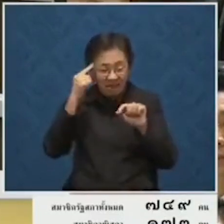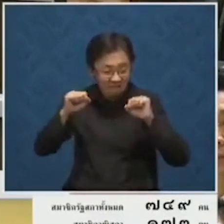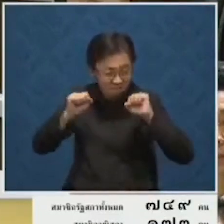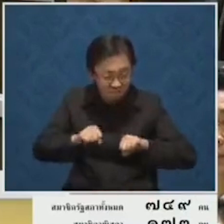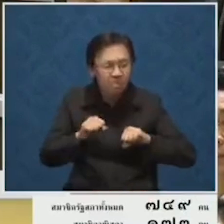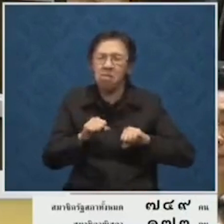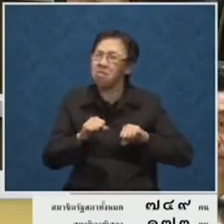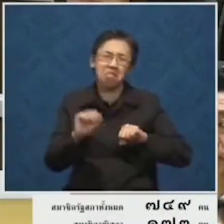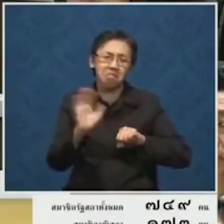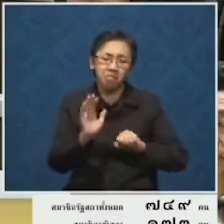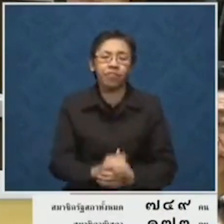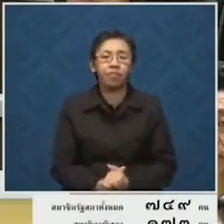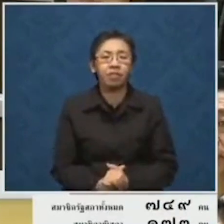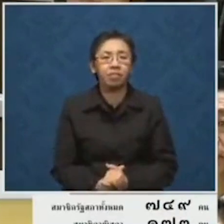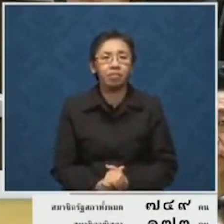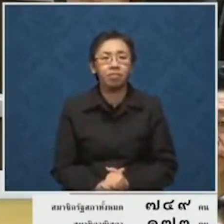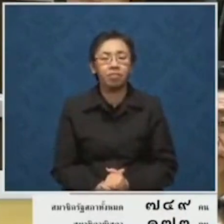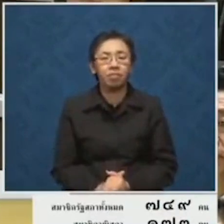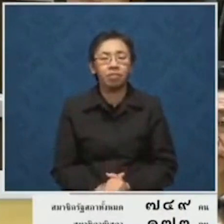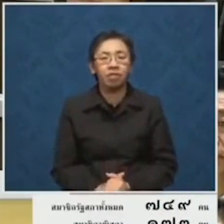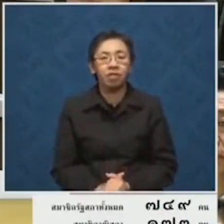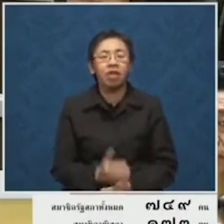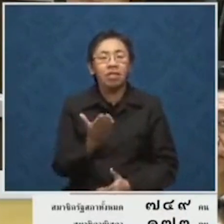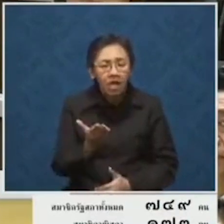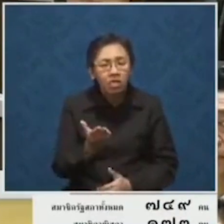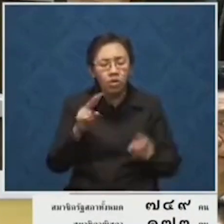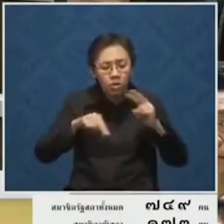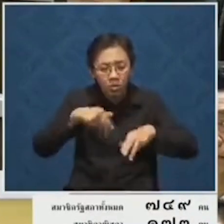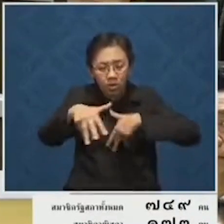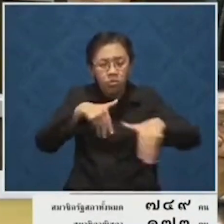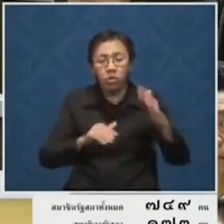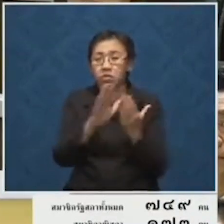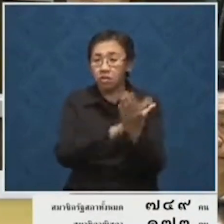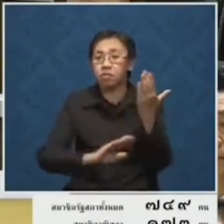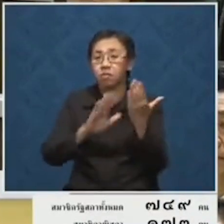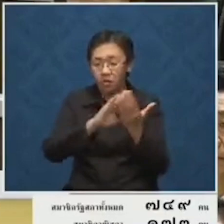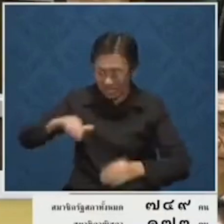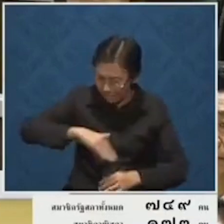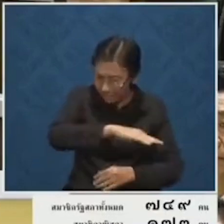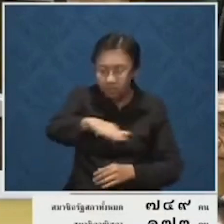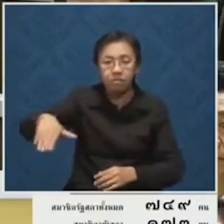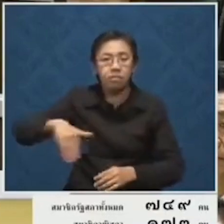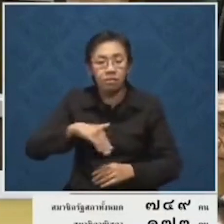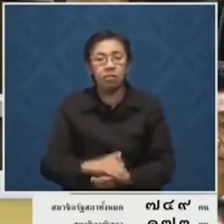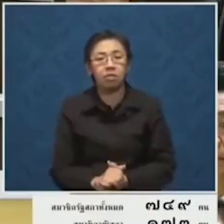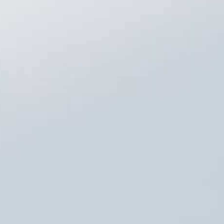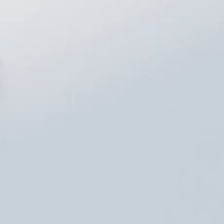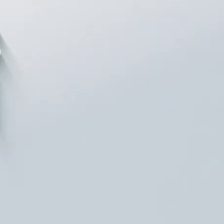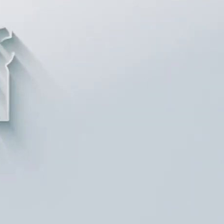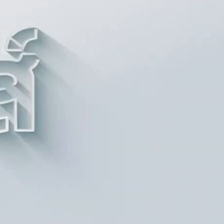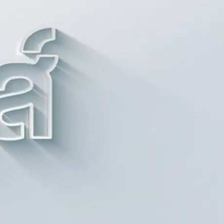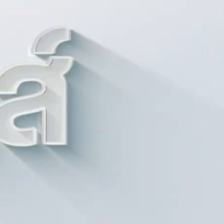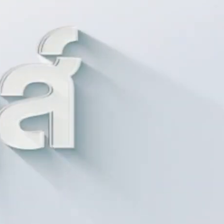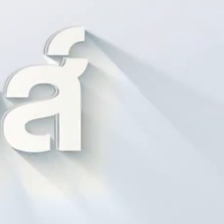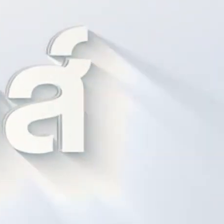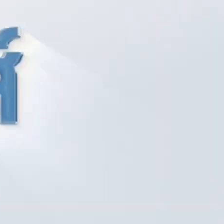รื่องชี้ขาดของประเทศนี้ด้วยข้อความว่าเอี่ยงวะตักกะเป็นต้น